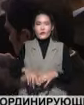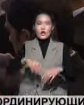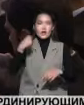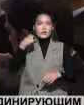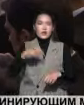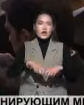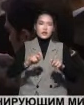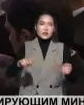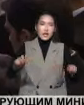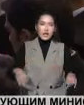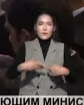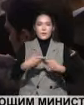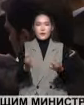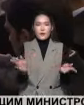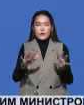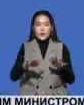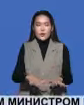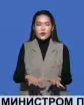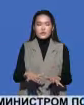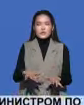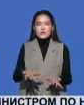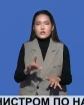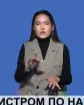широкие возможности, так и серьезные риски.